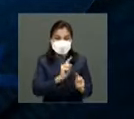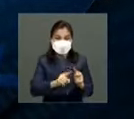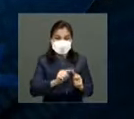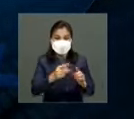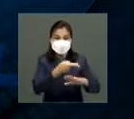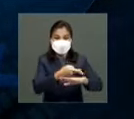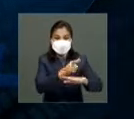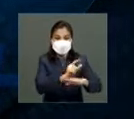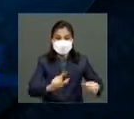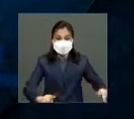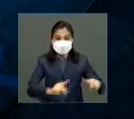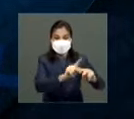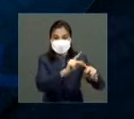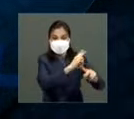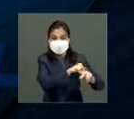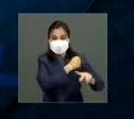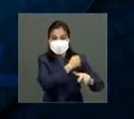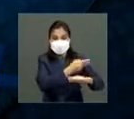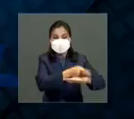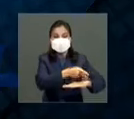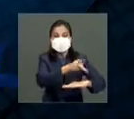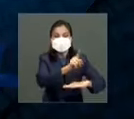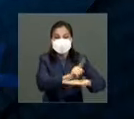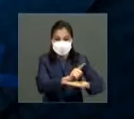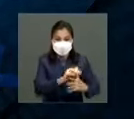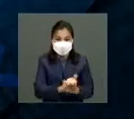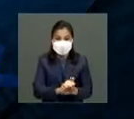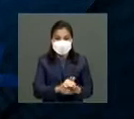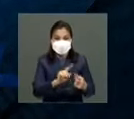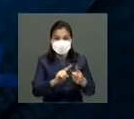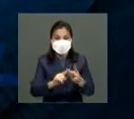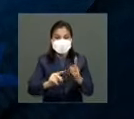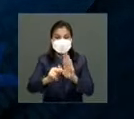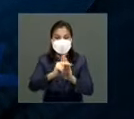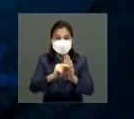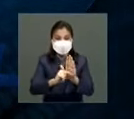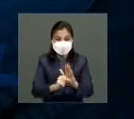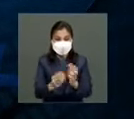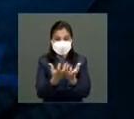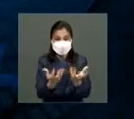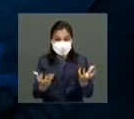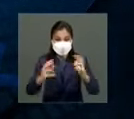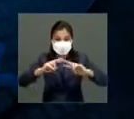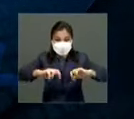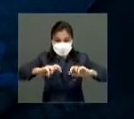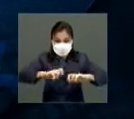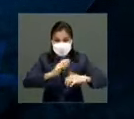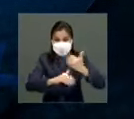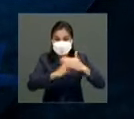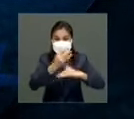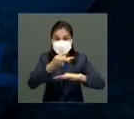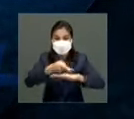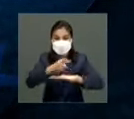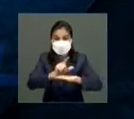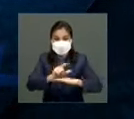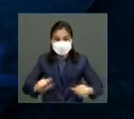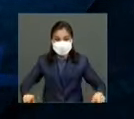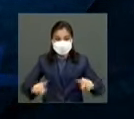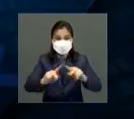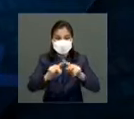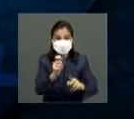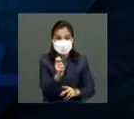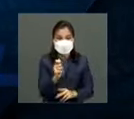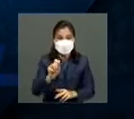ดกระทรวงสาธารณสุขเป็นประธานนะครับนวัตกรรมด้านการแพทย์และวิจัยและพัฒนาซึ่งมีปลัดกระทรวงอว.นะครับ